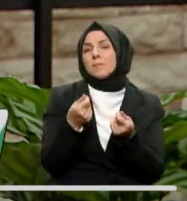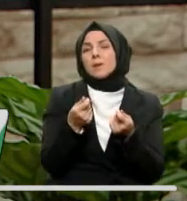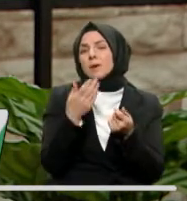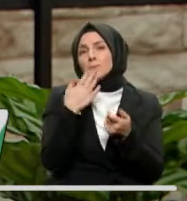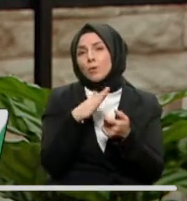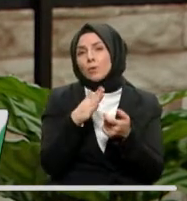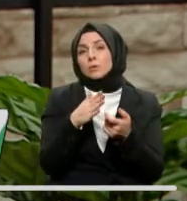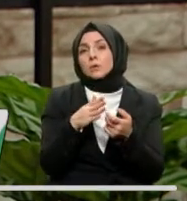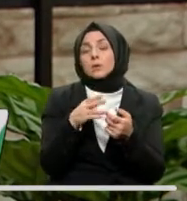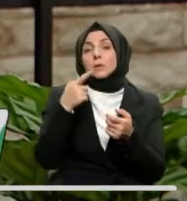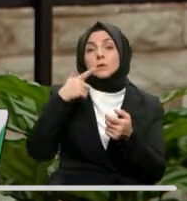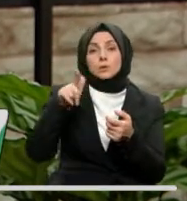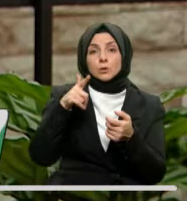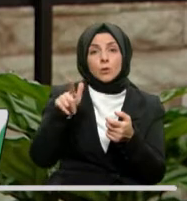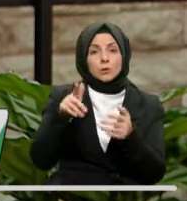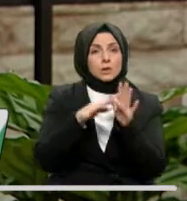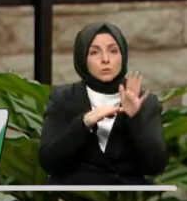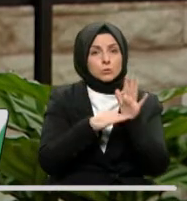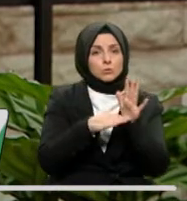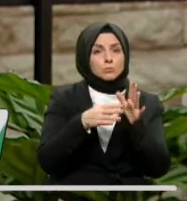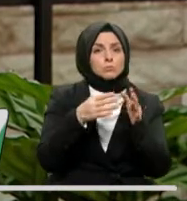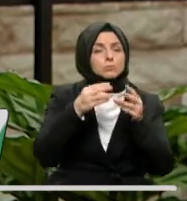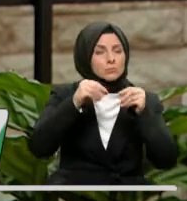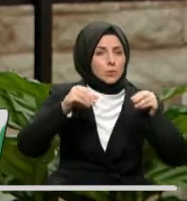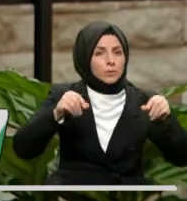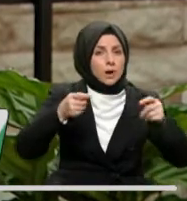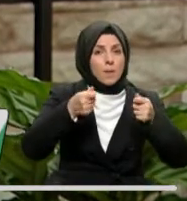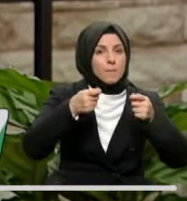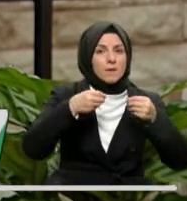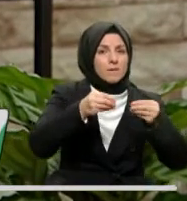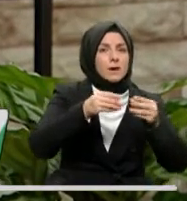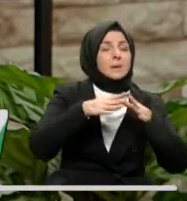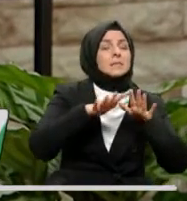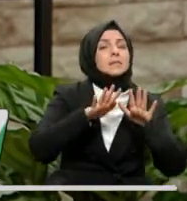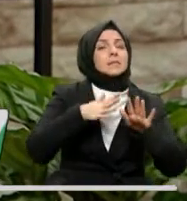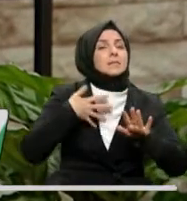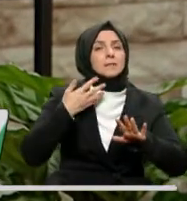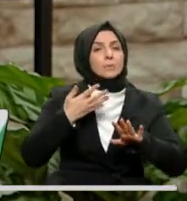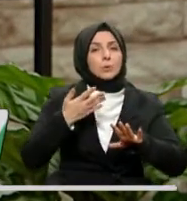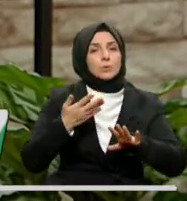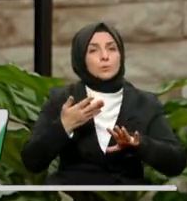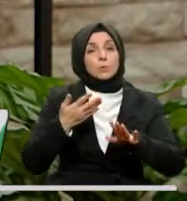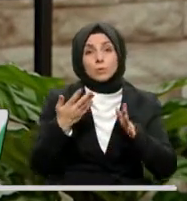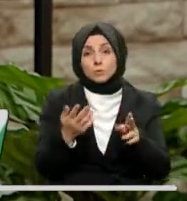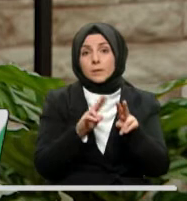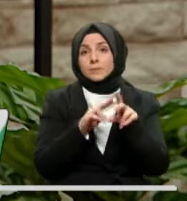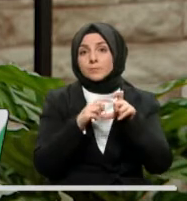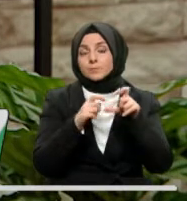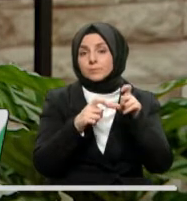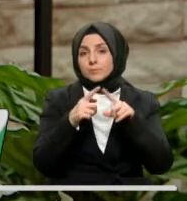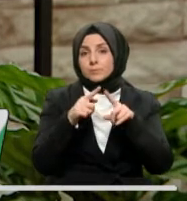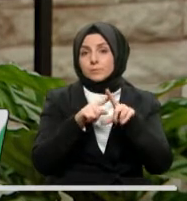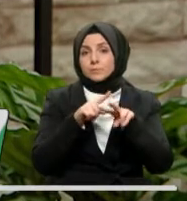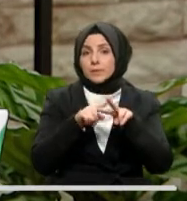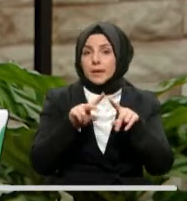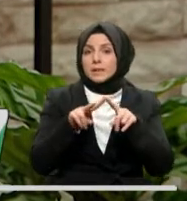istemiyorum derseniz o zaman çözümümüz var köylerde kestane ağaçları vardı biliyorsunuz O kestane ağaçlarının altındaki Toprak çiçeklerimizi